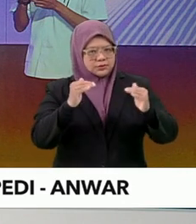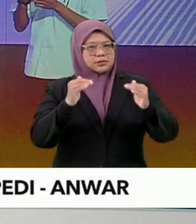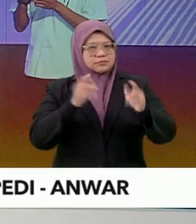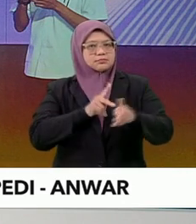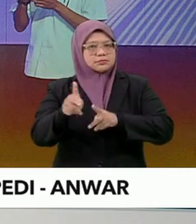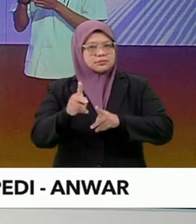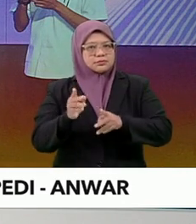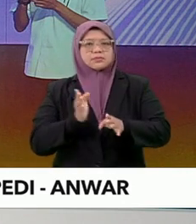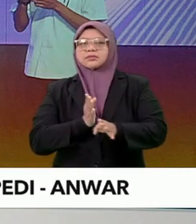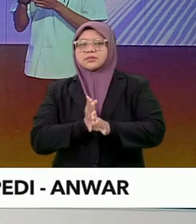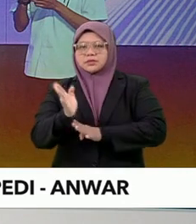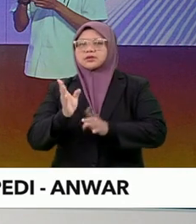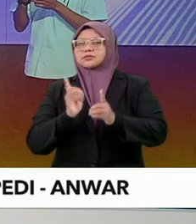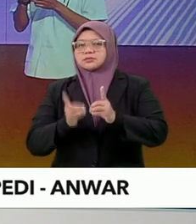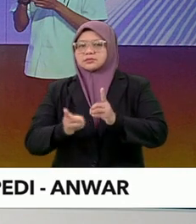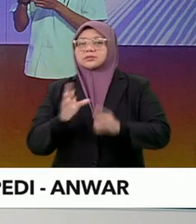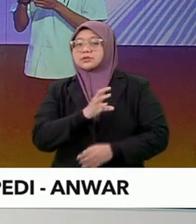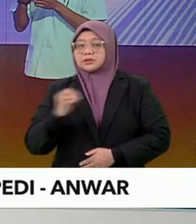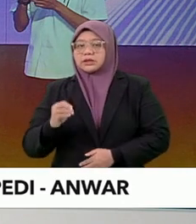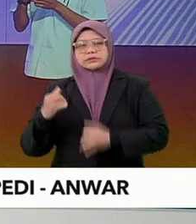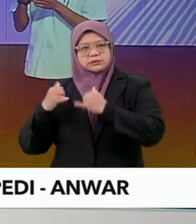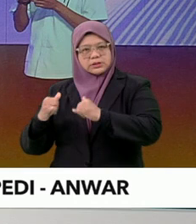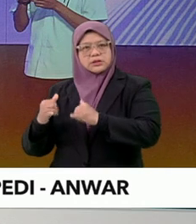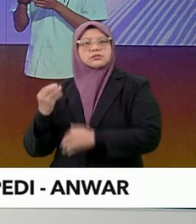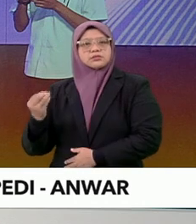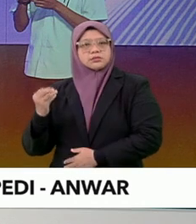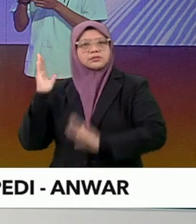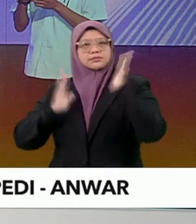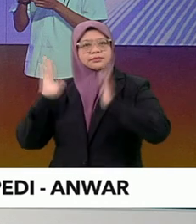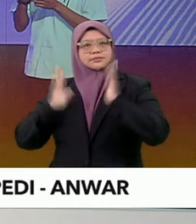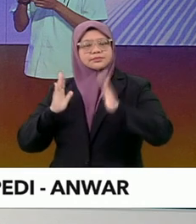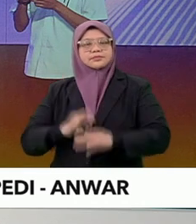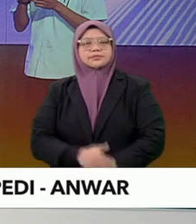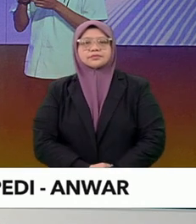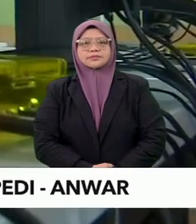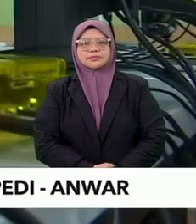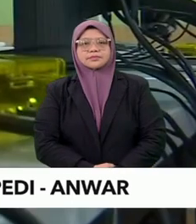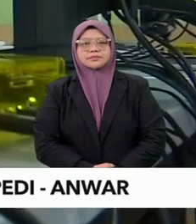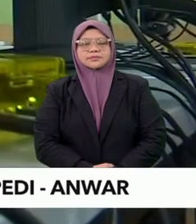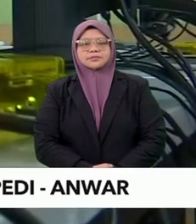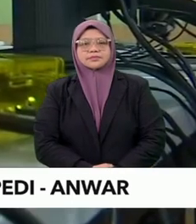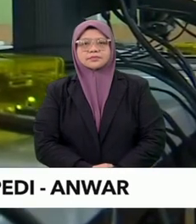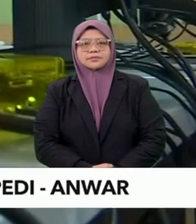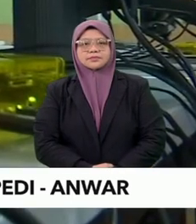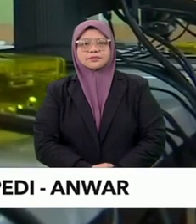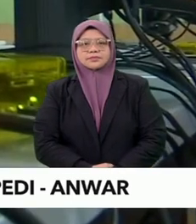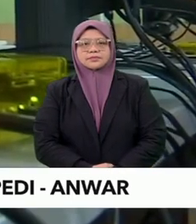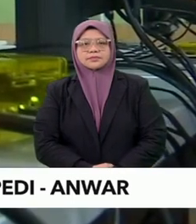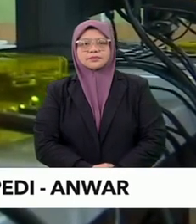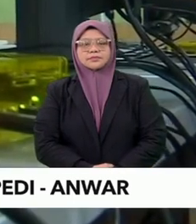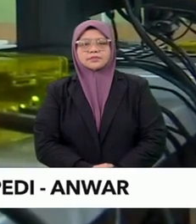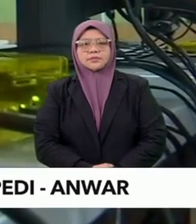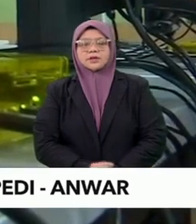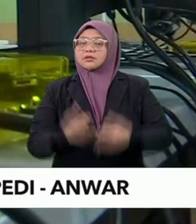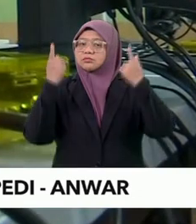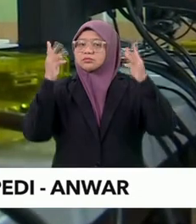kepakaran dalam bidang digital yang dilihat masih kurang di Malaysia katanya agenda